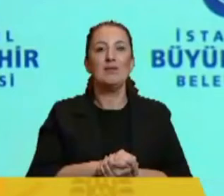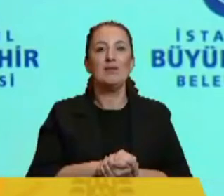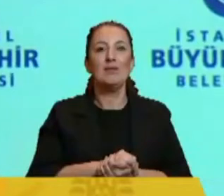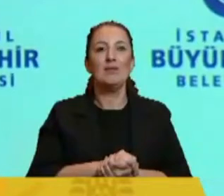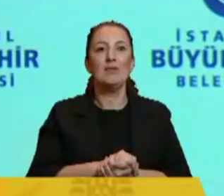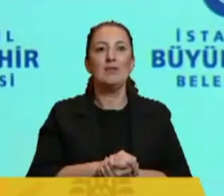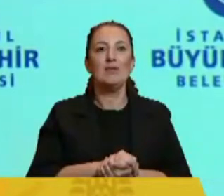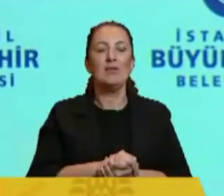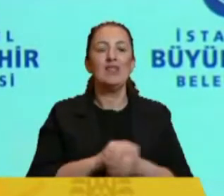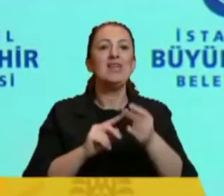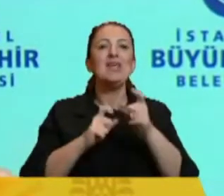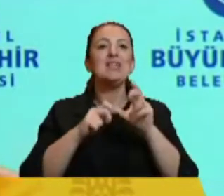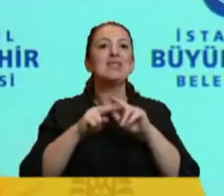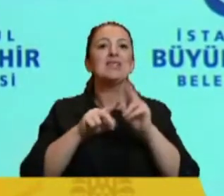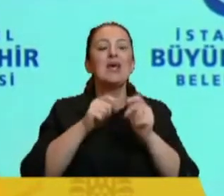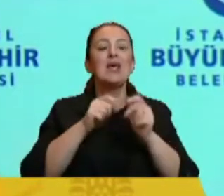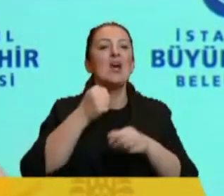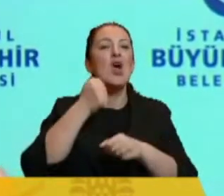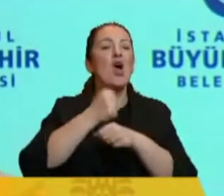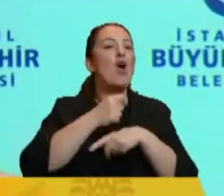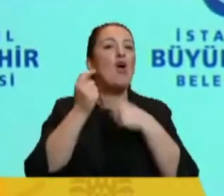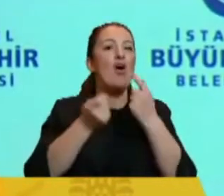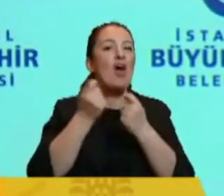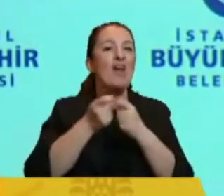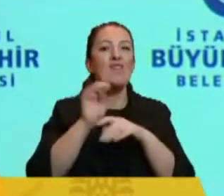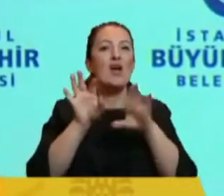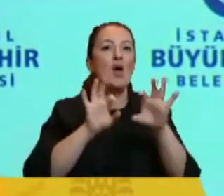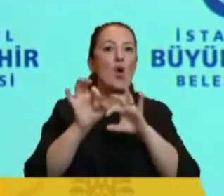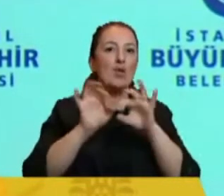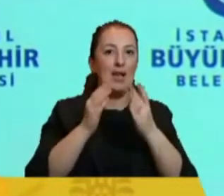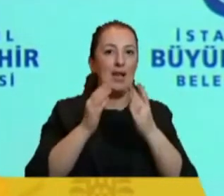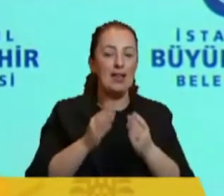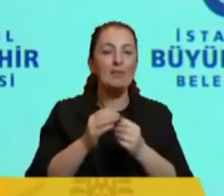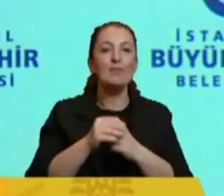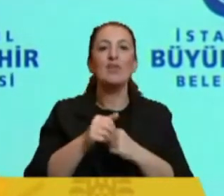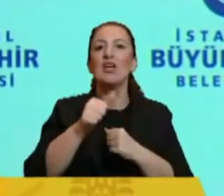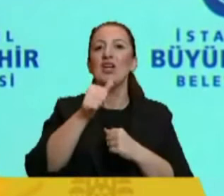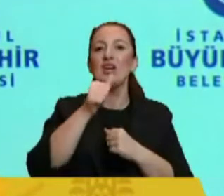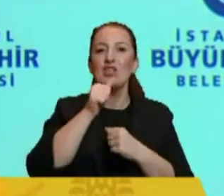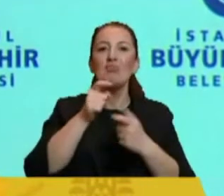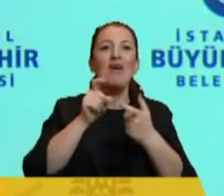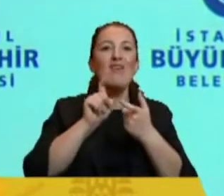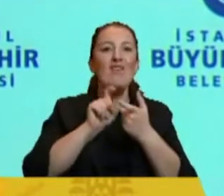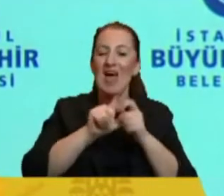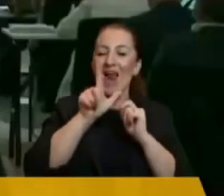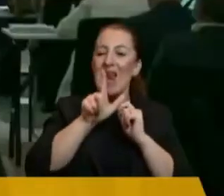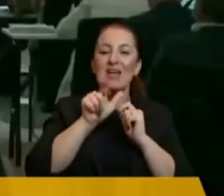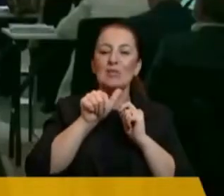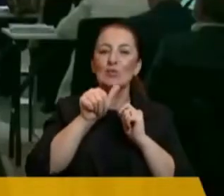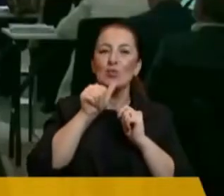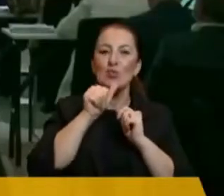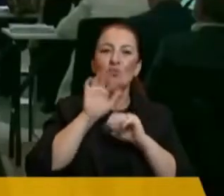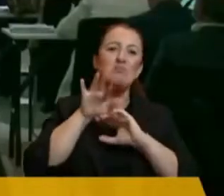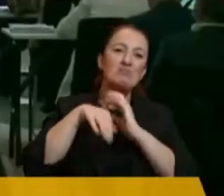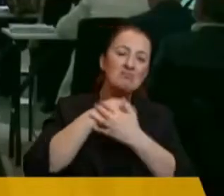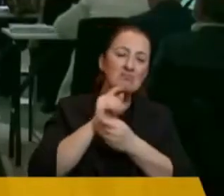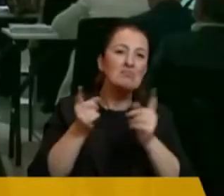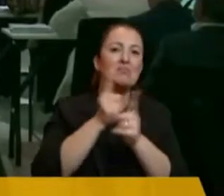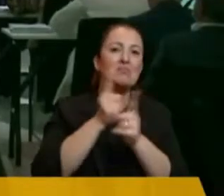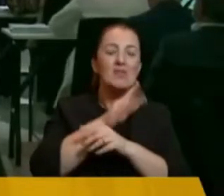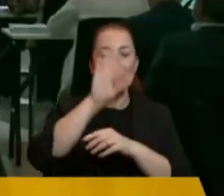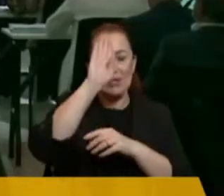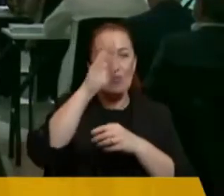bu İSKİ'nin görevlerini şöylece özetleyebiliriz içme ve kullanma suyu temin etmek Tabii ki İstanbul